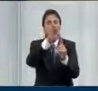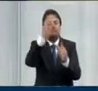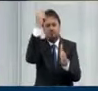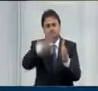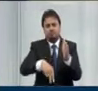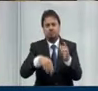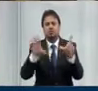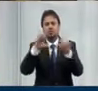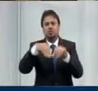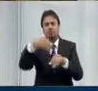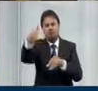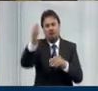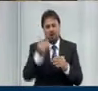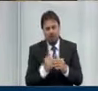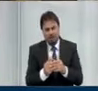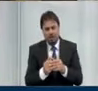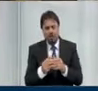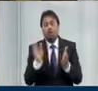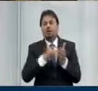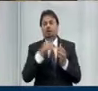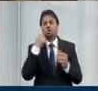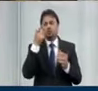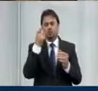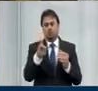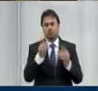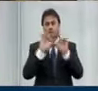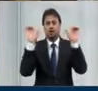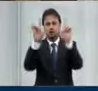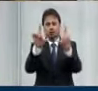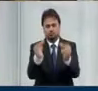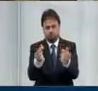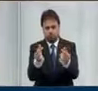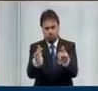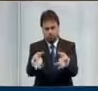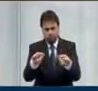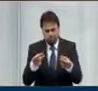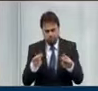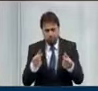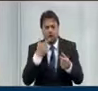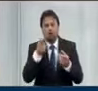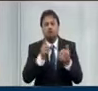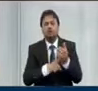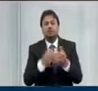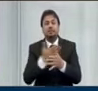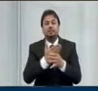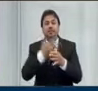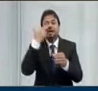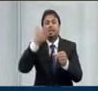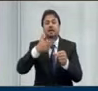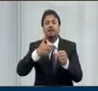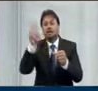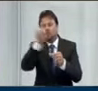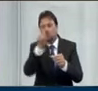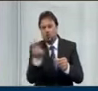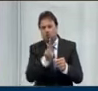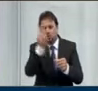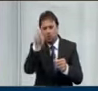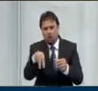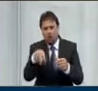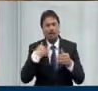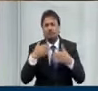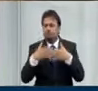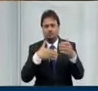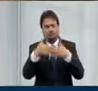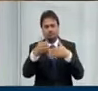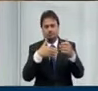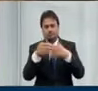في الأسبوع القادم. ومن الجدير بالذكر أن اللجنة المالية النيابية تجاوزت سعر صرف الدولار كونها ليست من